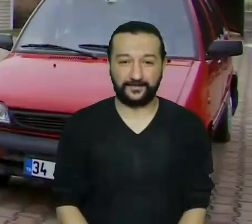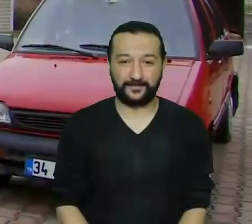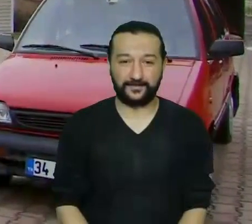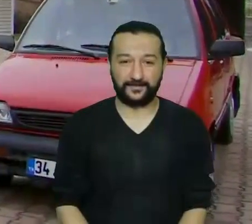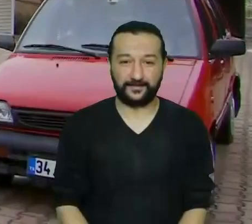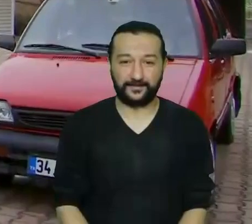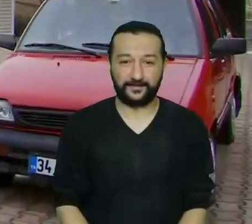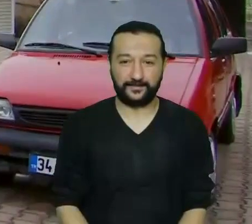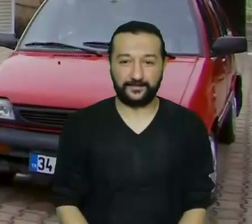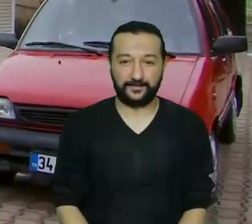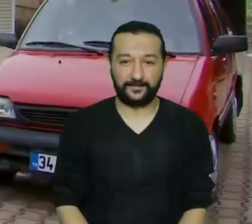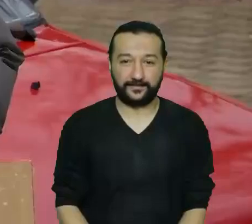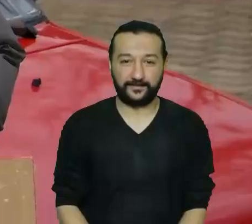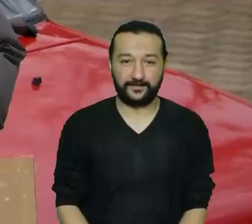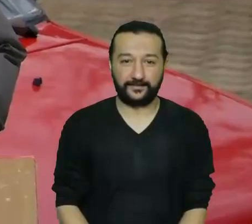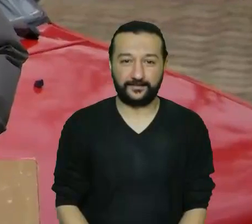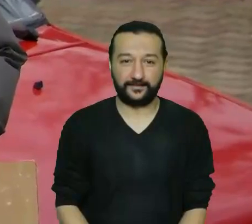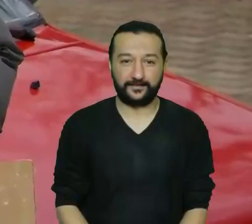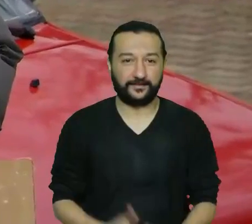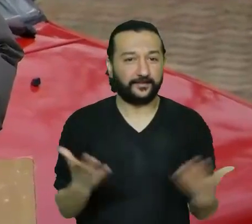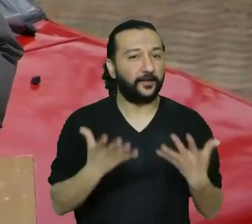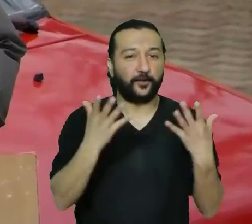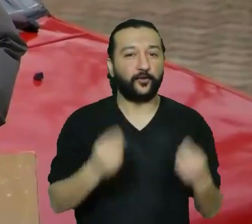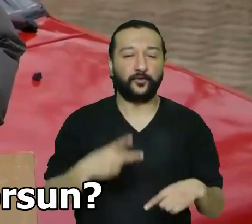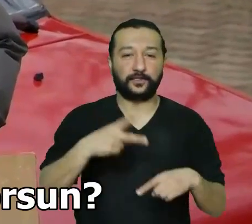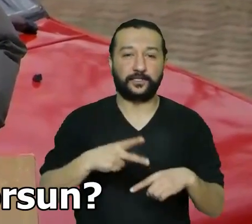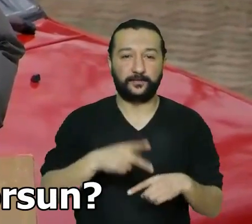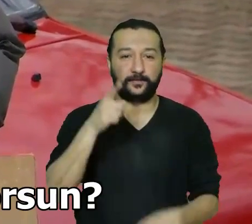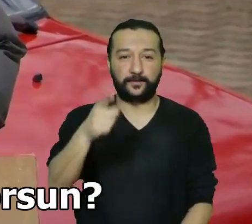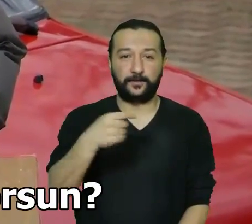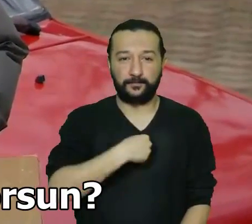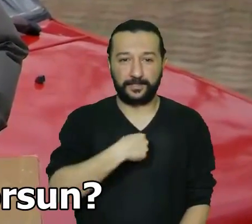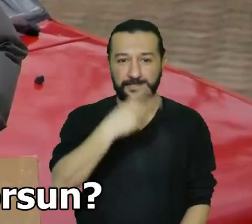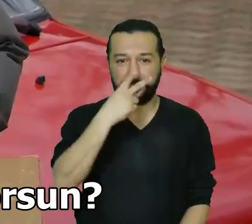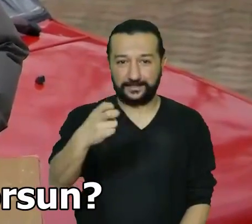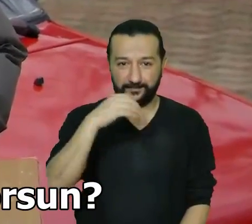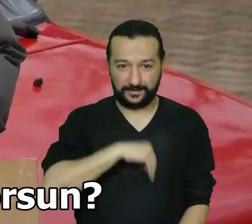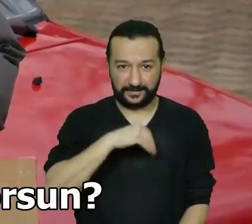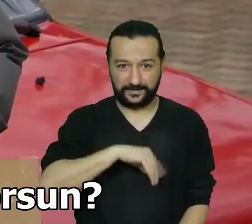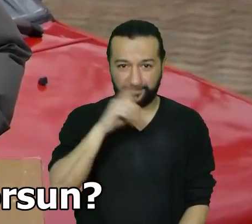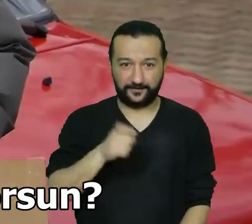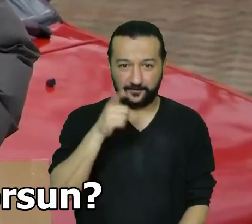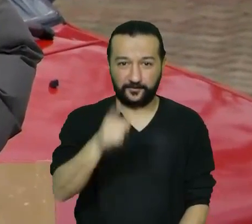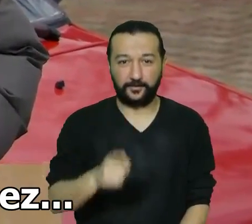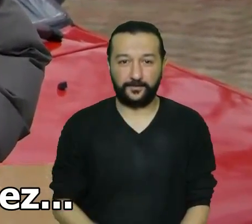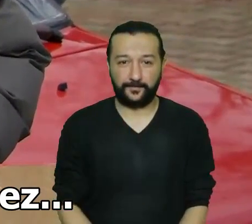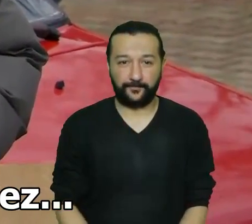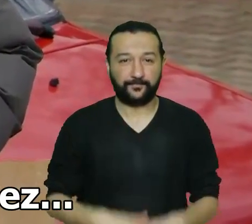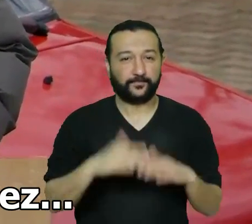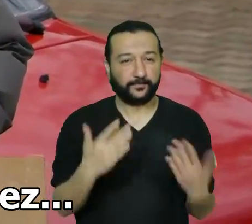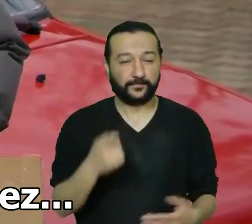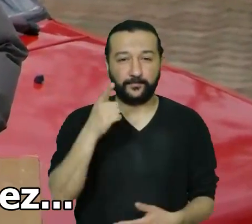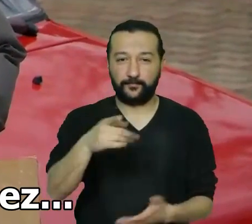Sarp merdivenlerden çıktı. Ne oldu Zarp? Beni yolduğunu mu zannediyorsun?